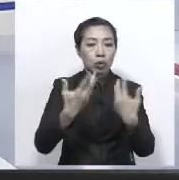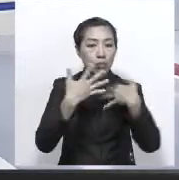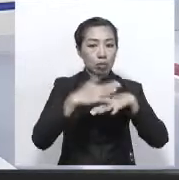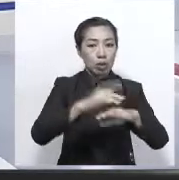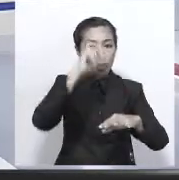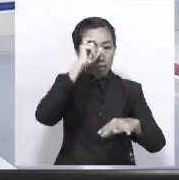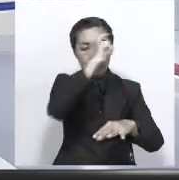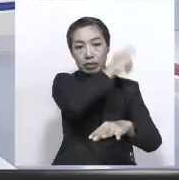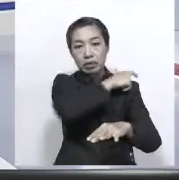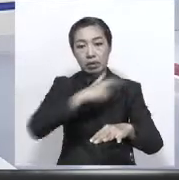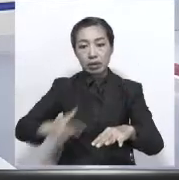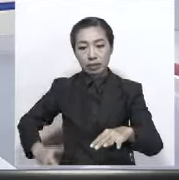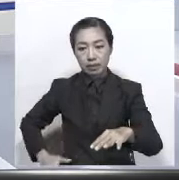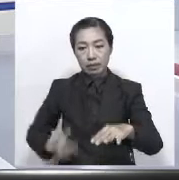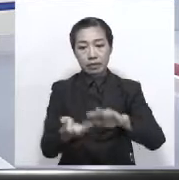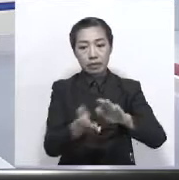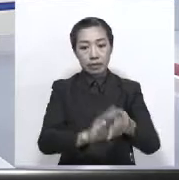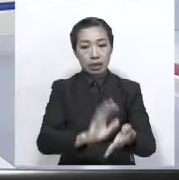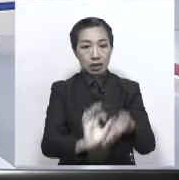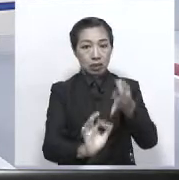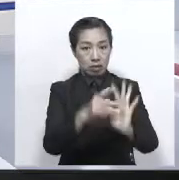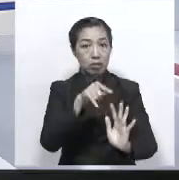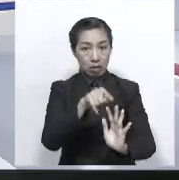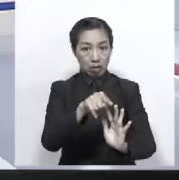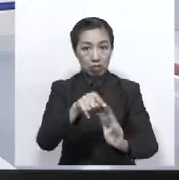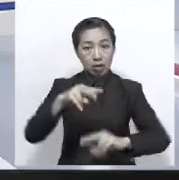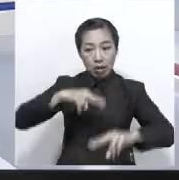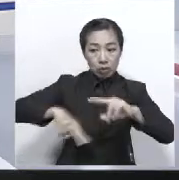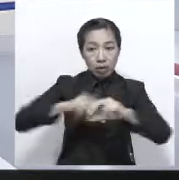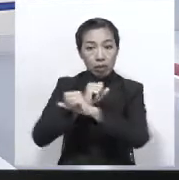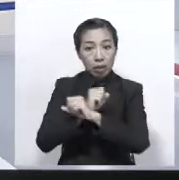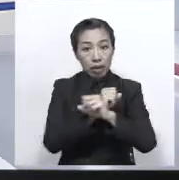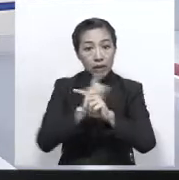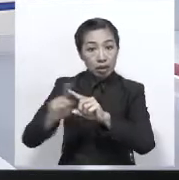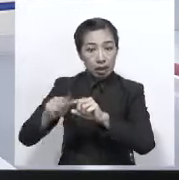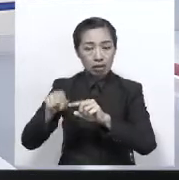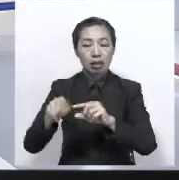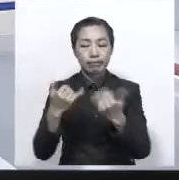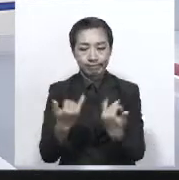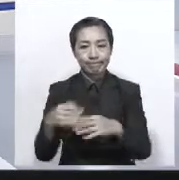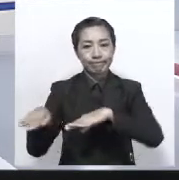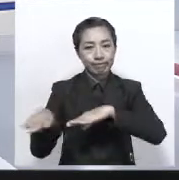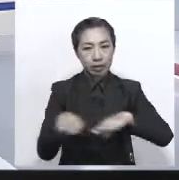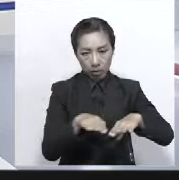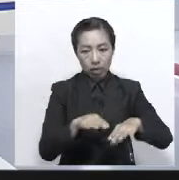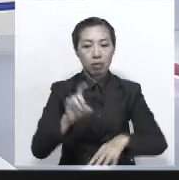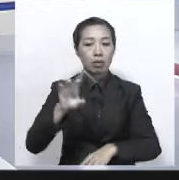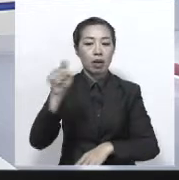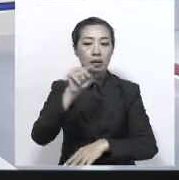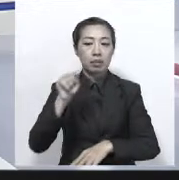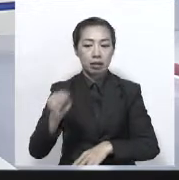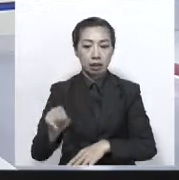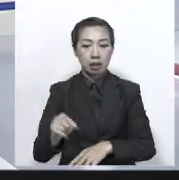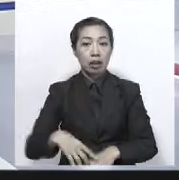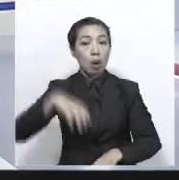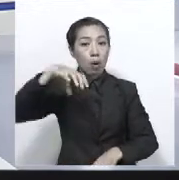พระเพลิงพระบรมศพพระบาทสมเด็จพระประมินทรมหาภูมิพลอดุลยเดชขณะนี้มีความพร้อมแล้ว 100% นะครับขณะที่ทางกรมเจ้